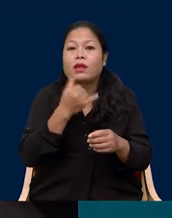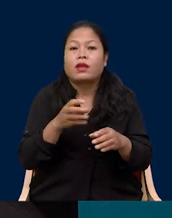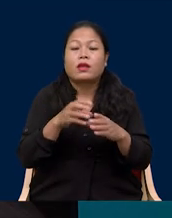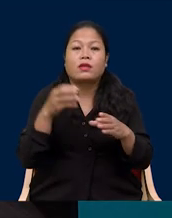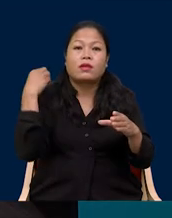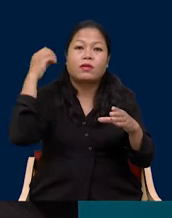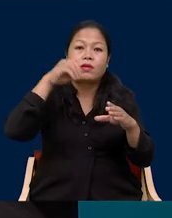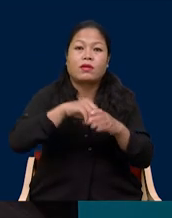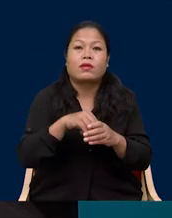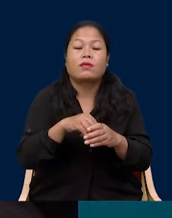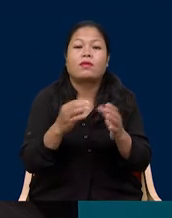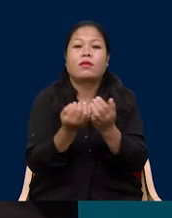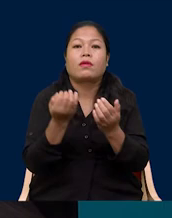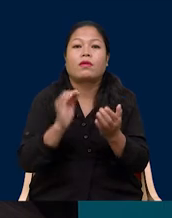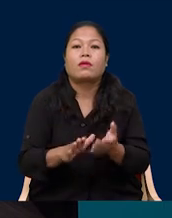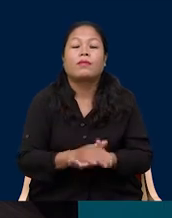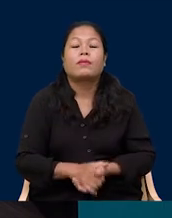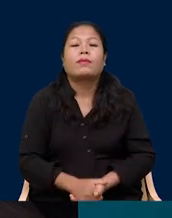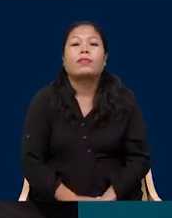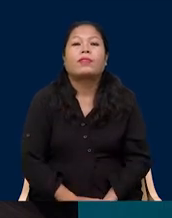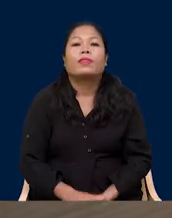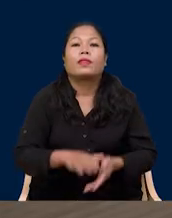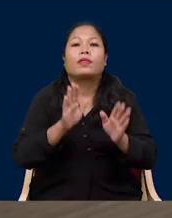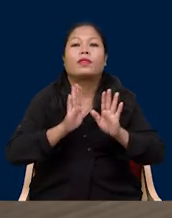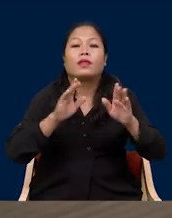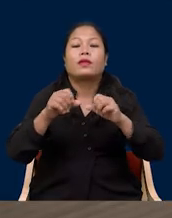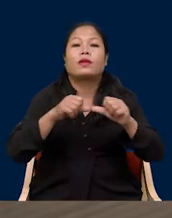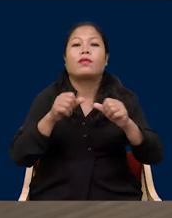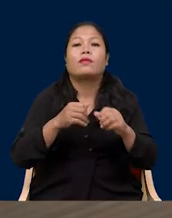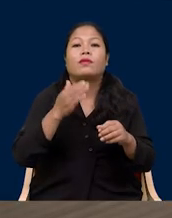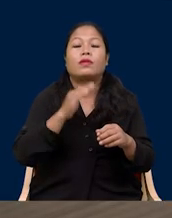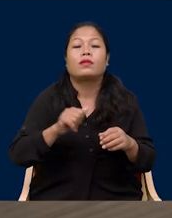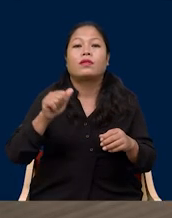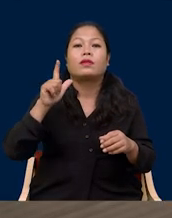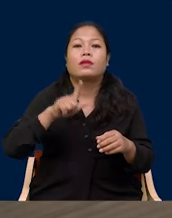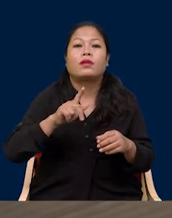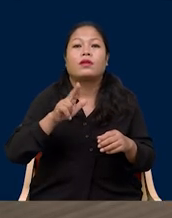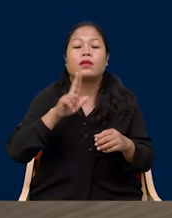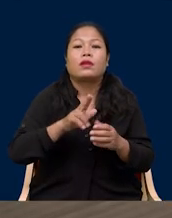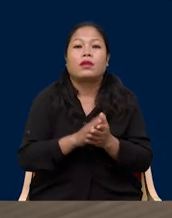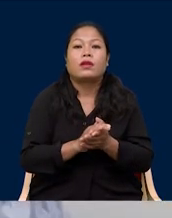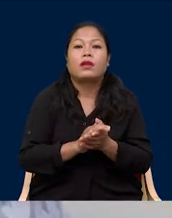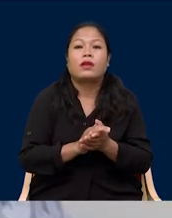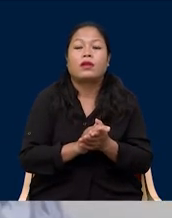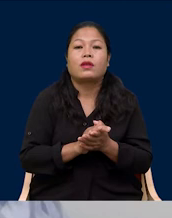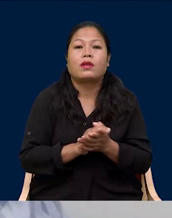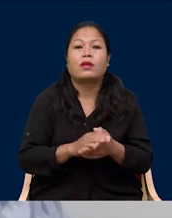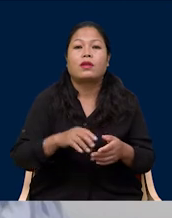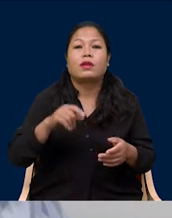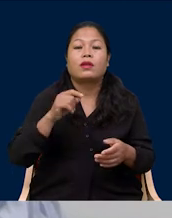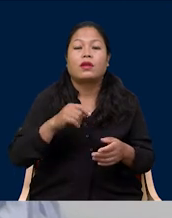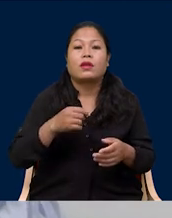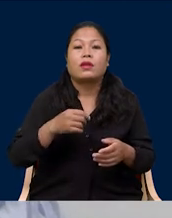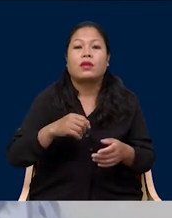कसरी लैङ्गिक समावेशीकरणलाई सामेल गर्न सक्छौँ? धन्यवाद प्रकृतिजी. फेरि पनि यो लिभ नो